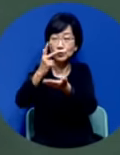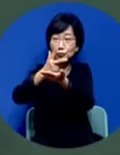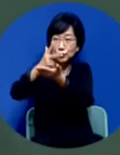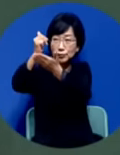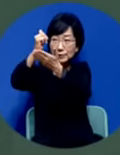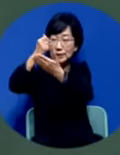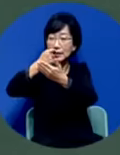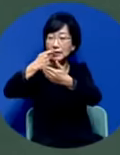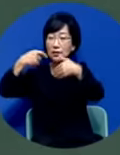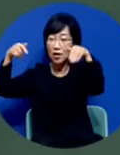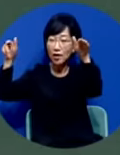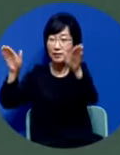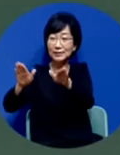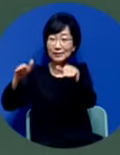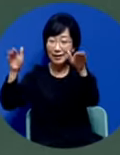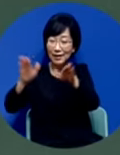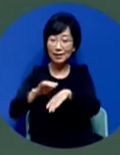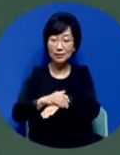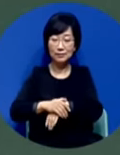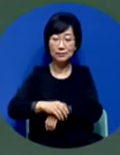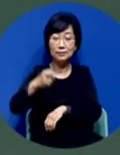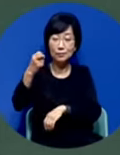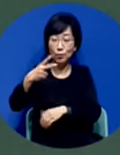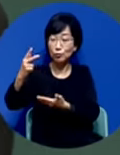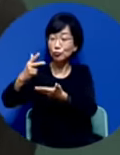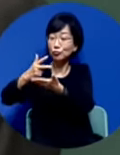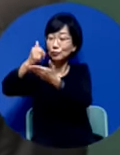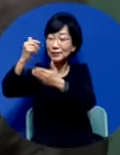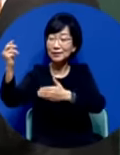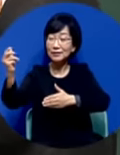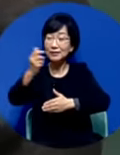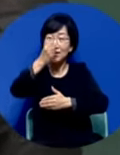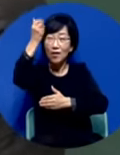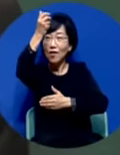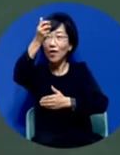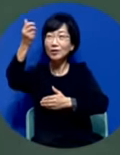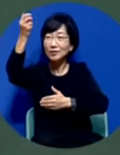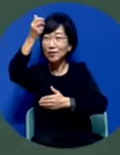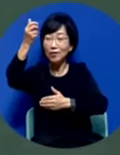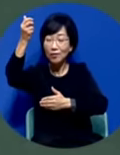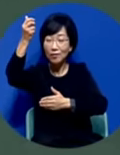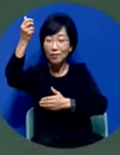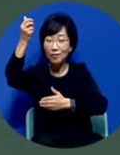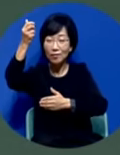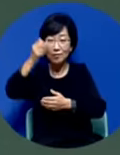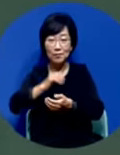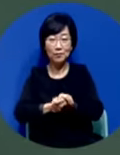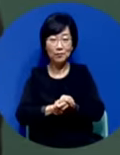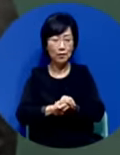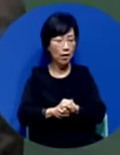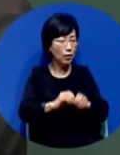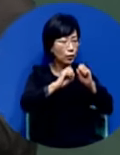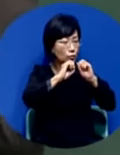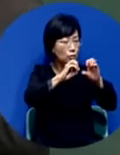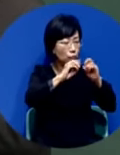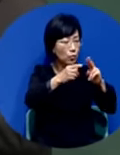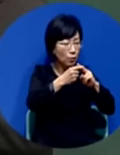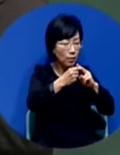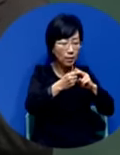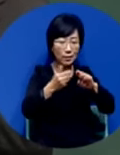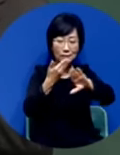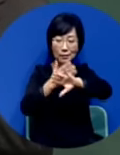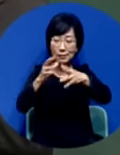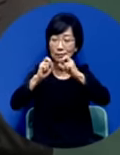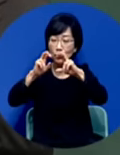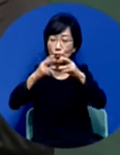주의 성령께서 빌립에게. 那主的圣灵来引导腓力。 자, 이 축복 속에 있으니까 이럴 수밖에 없죠.